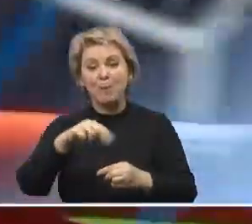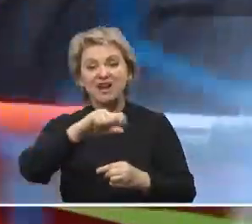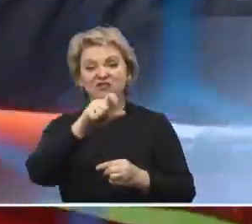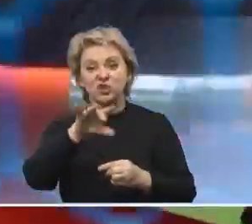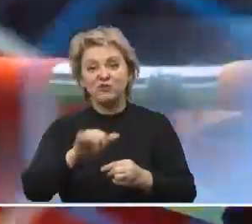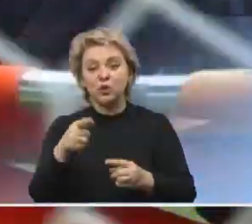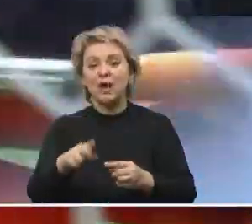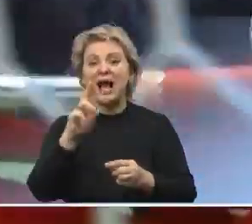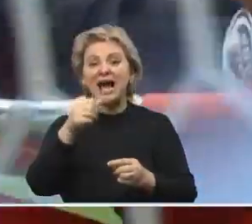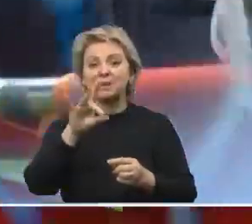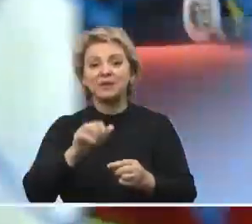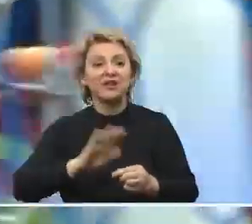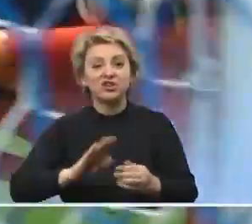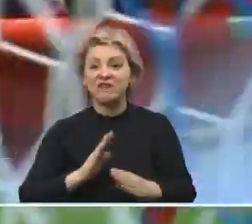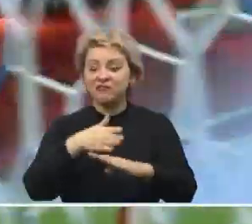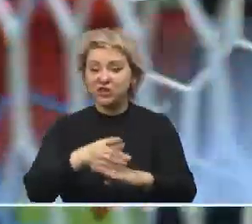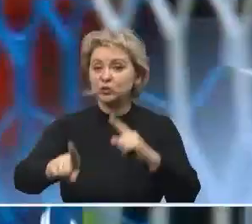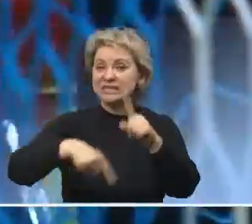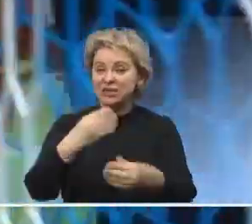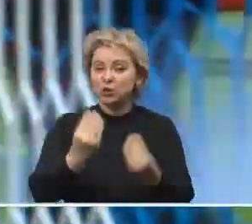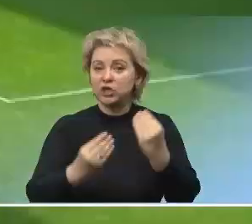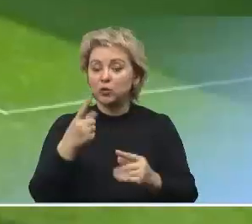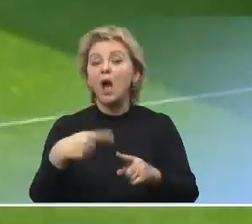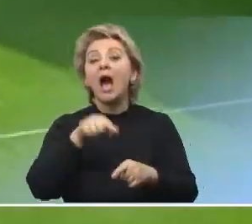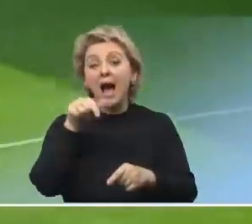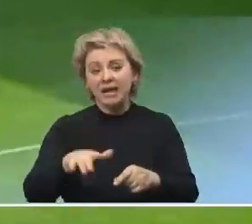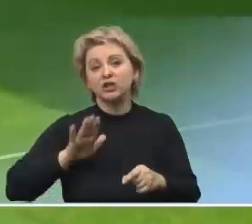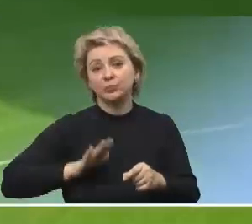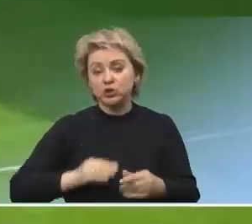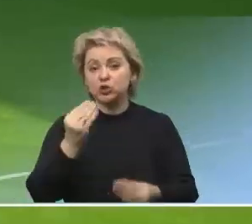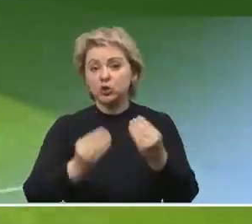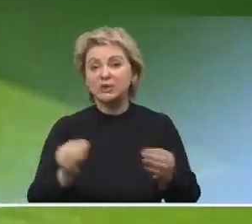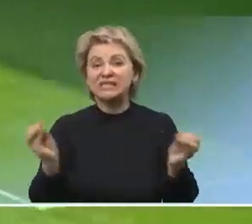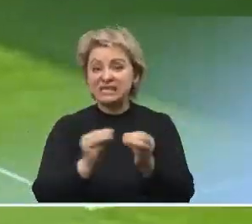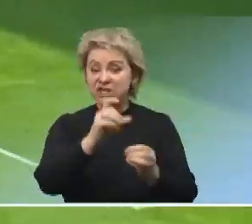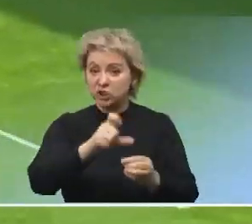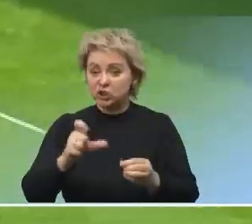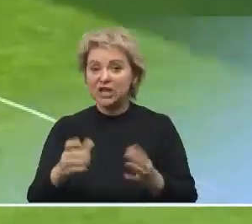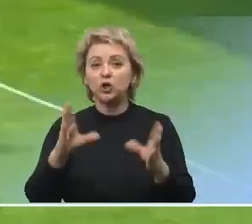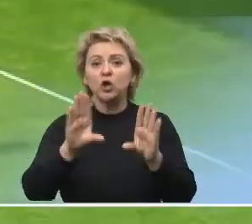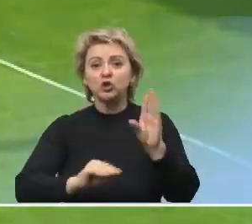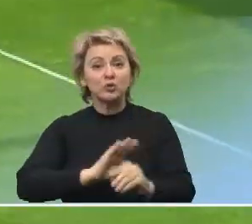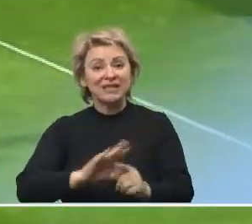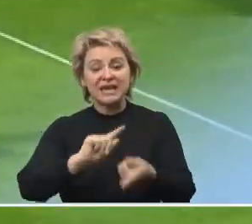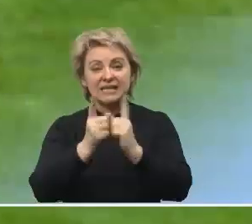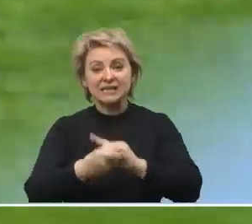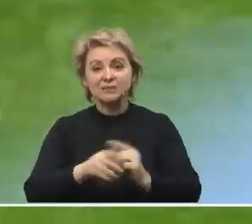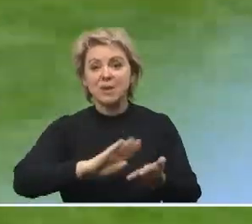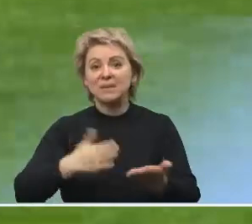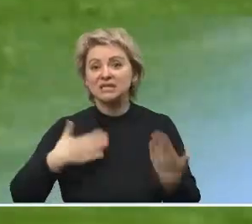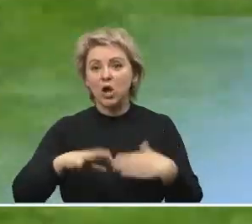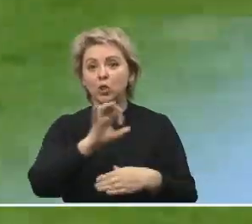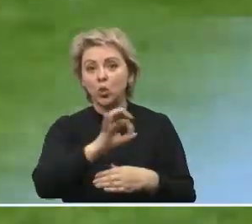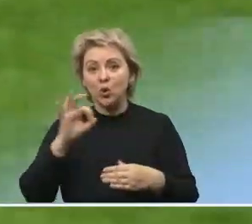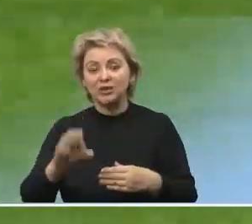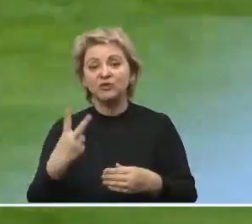словам Валерия Карпина, вряд ли выйдут на следующий матч. А этот пришлось доигрывать вдесятером. Но счет не изменился. Безрадостные